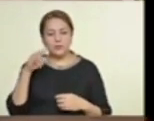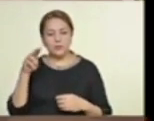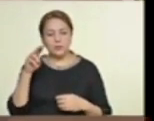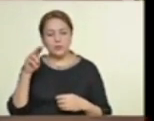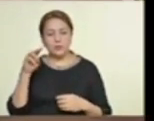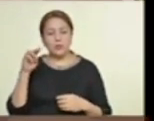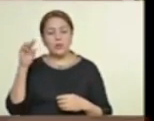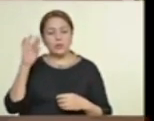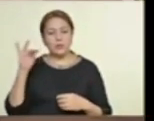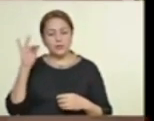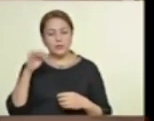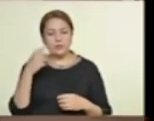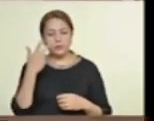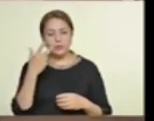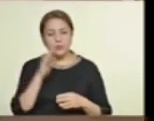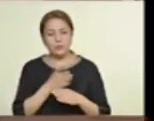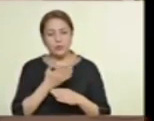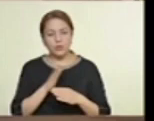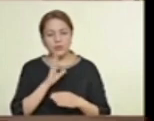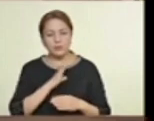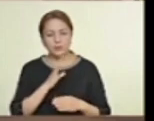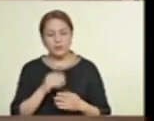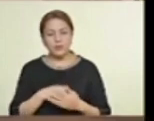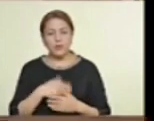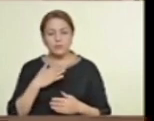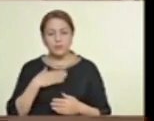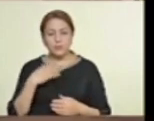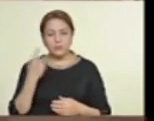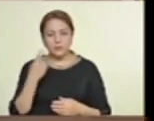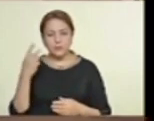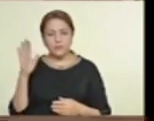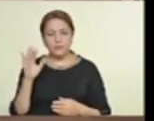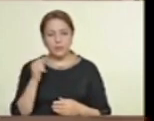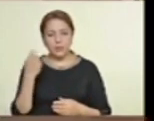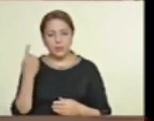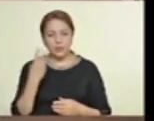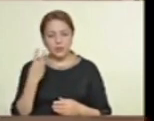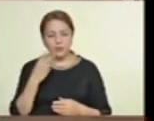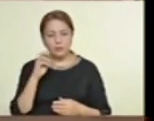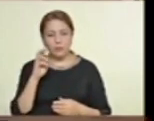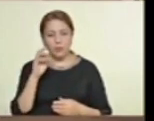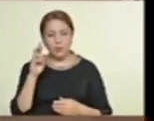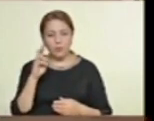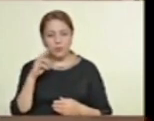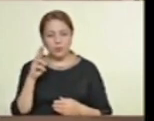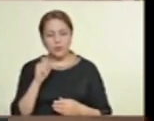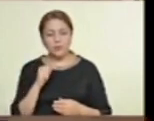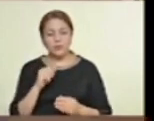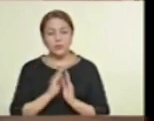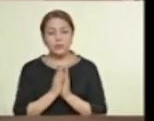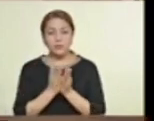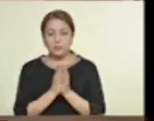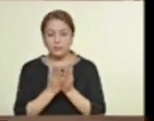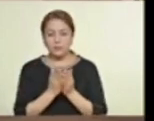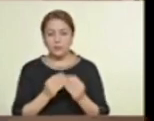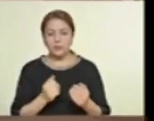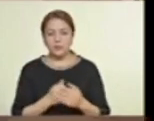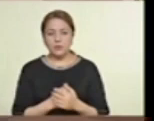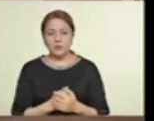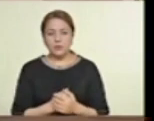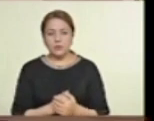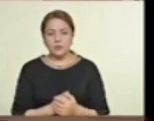davrga bo'linar edi. Ya'ni biz 1-chi va 2-chi boblarda darsligimizni,